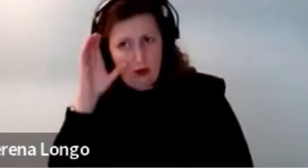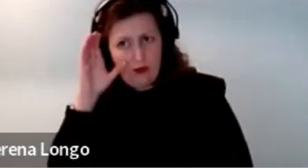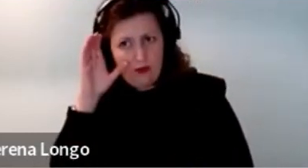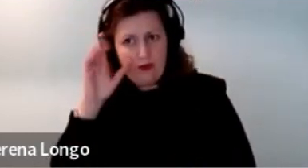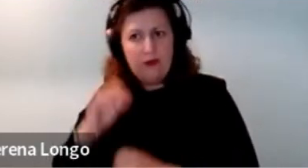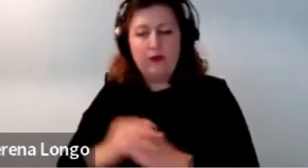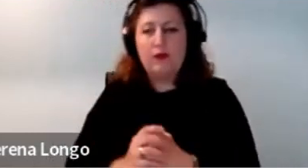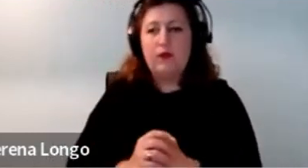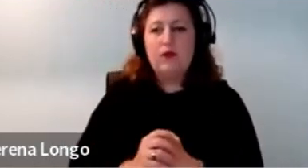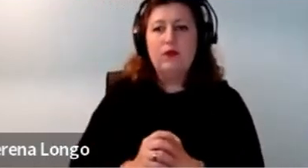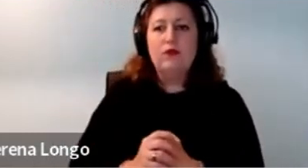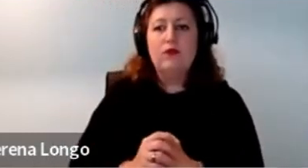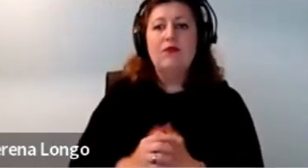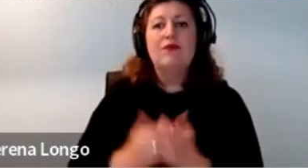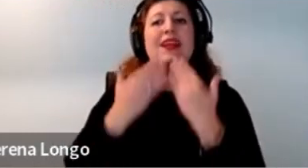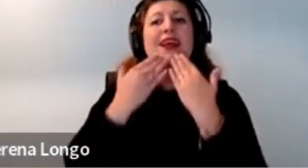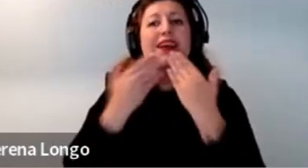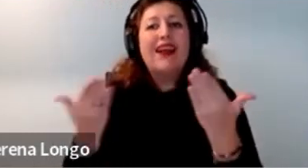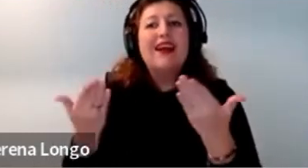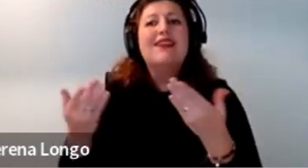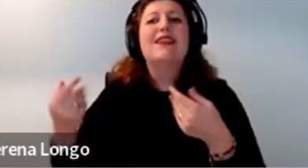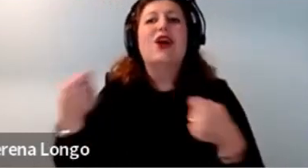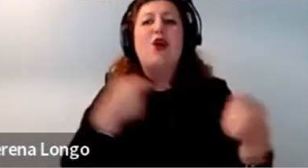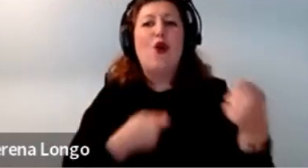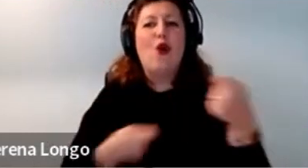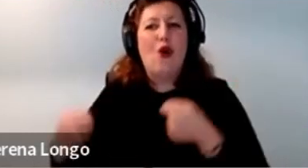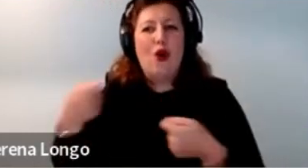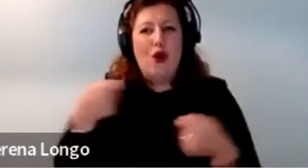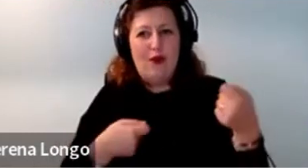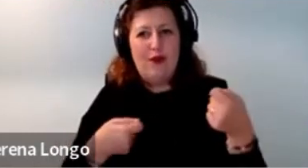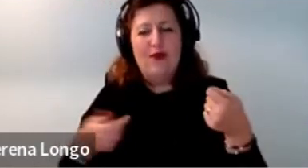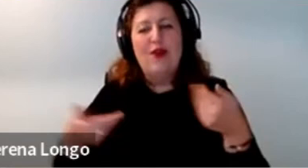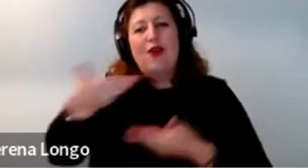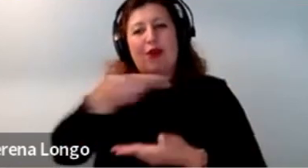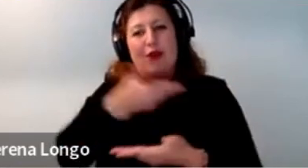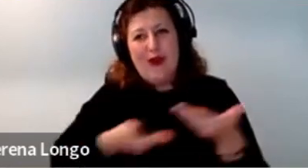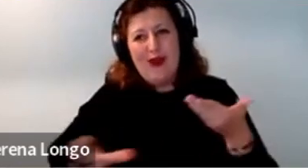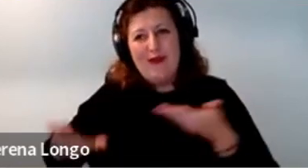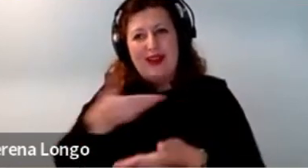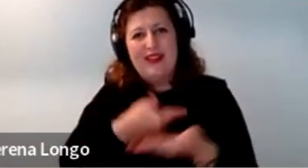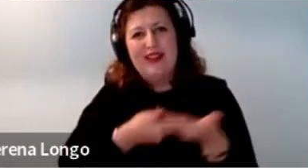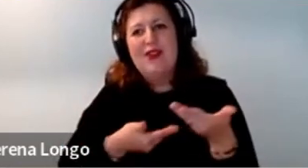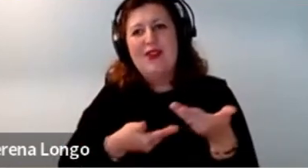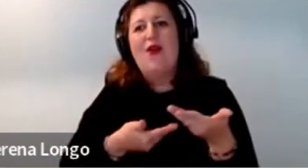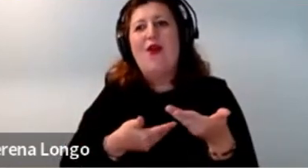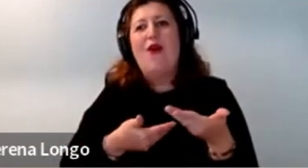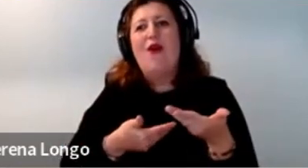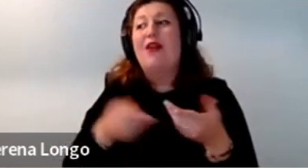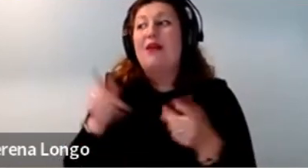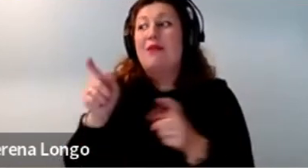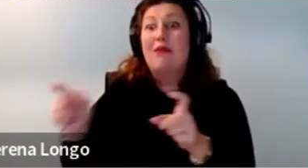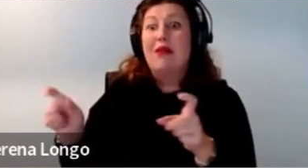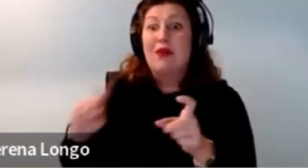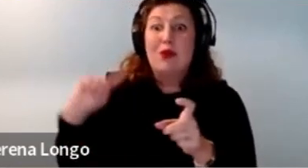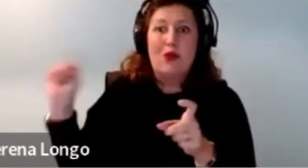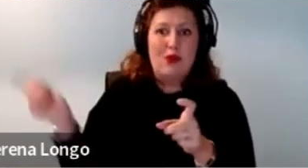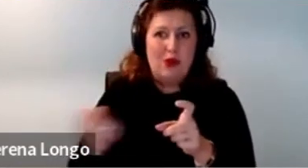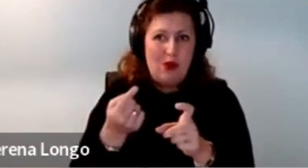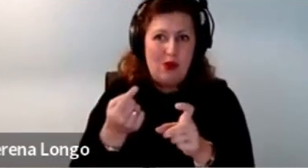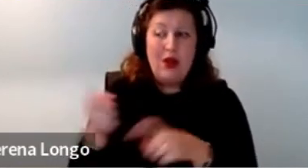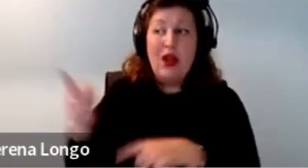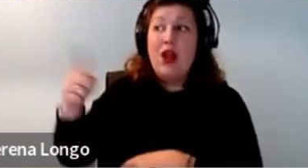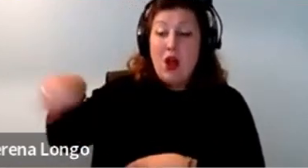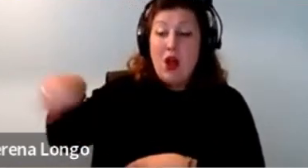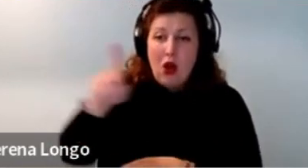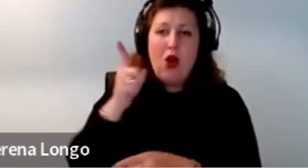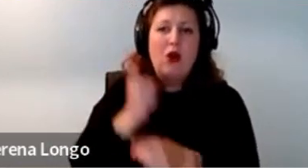Questo attraverso una collaborazione positiva sia con i beneficiari stessi, sono loro che